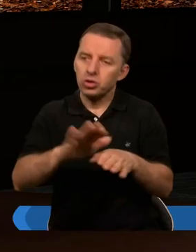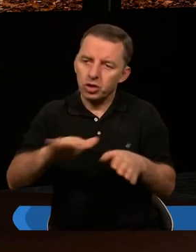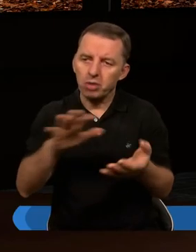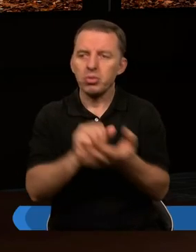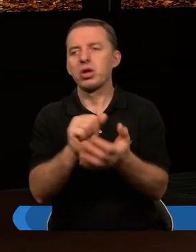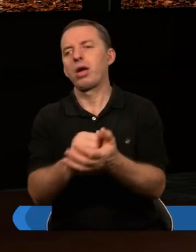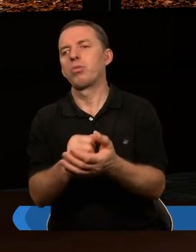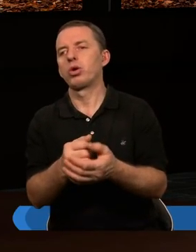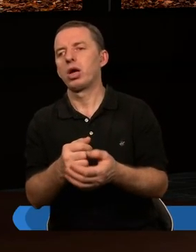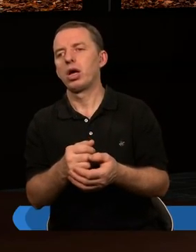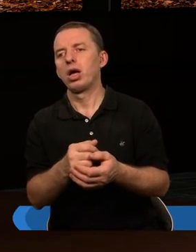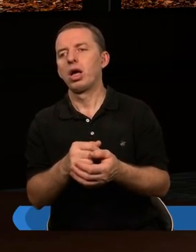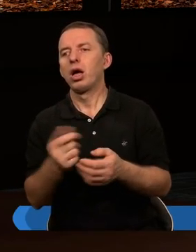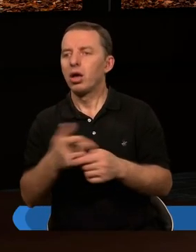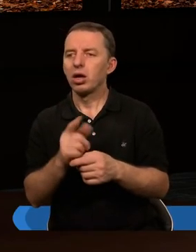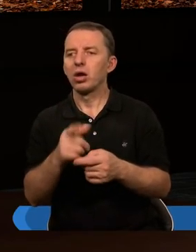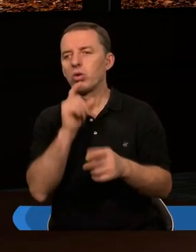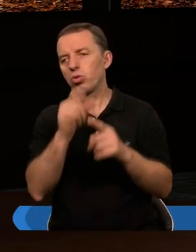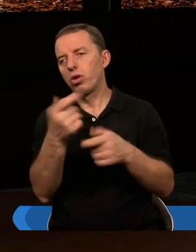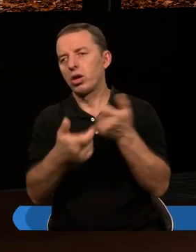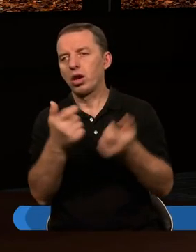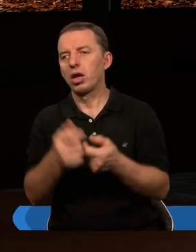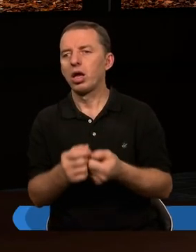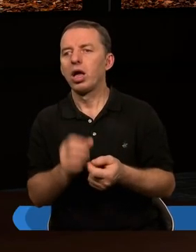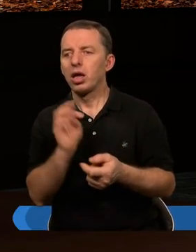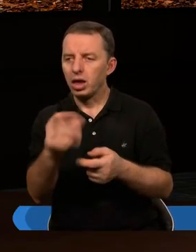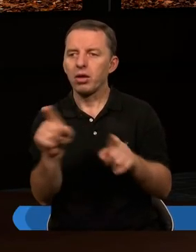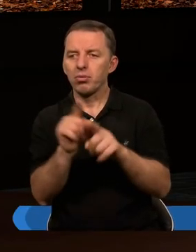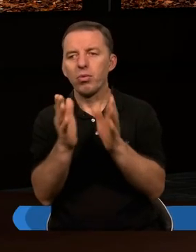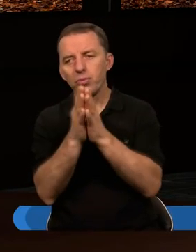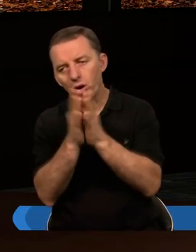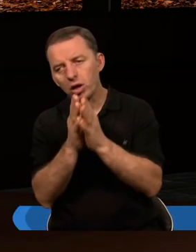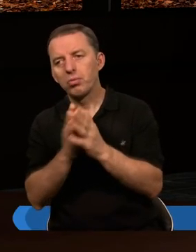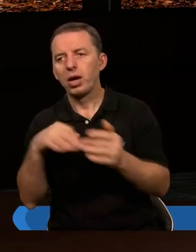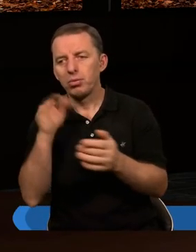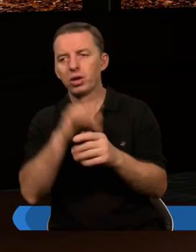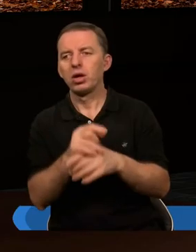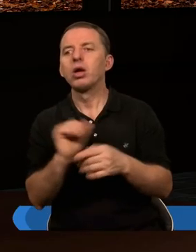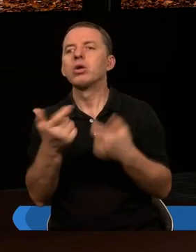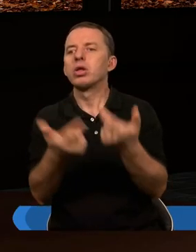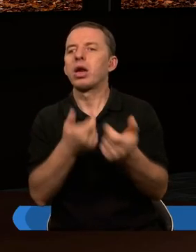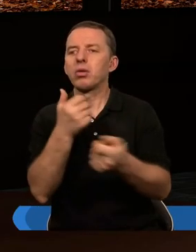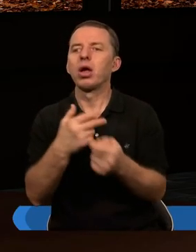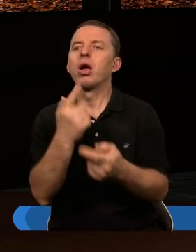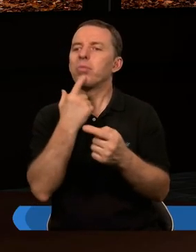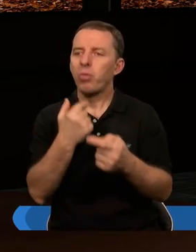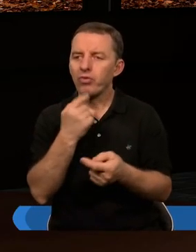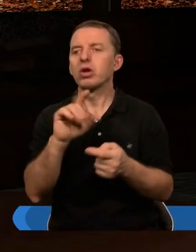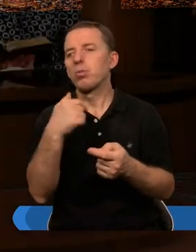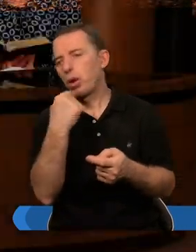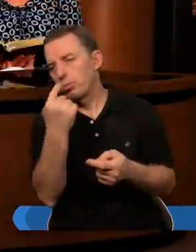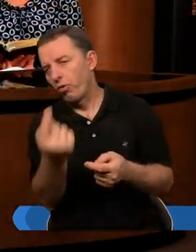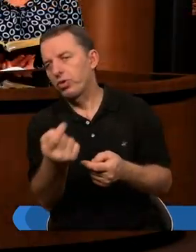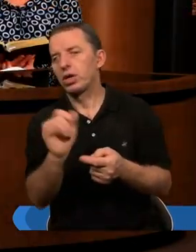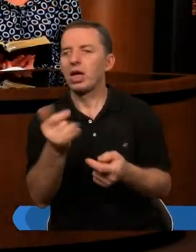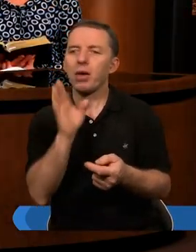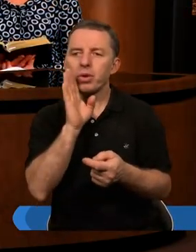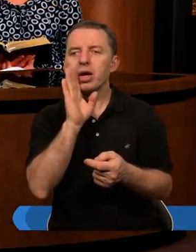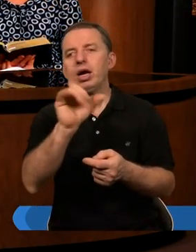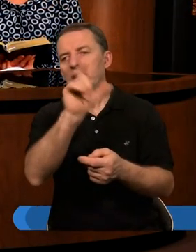dziećmi tam polemikę słowną stosuję, to też modlę się i mówię, Panie Boże, no co teraz mam zrobić? Powiedz, co mam powiedzieć. Jak gdyby